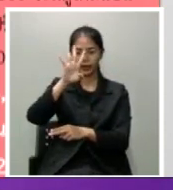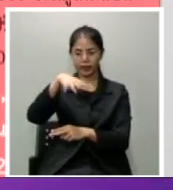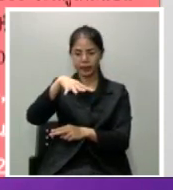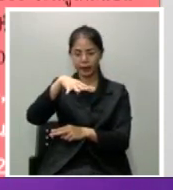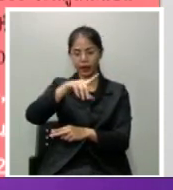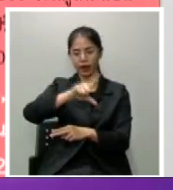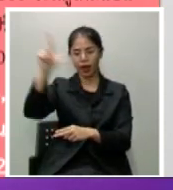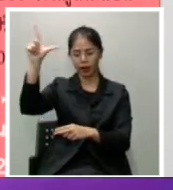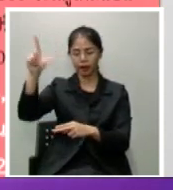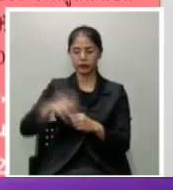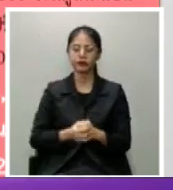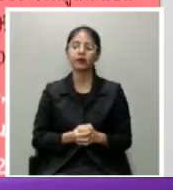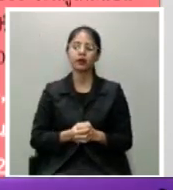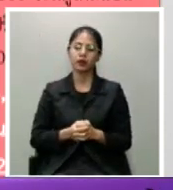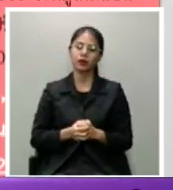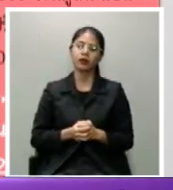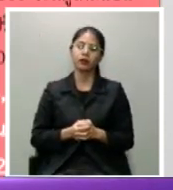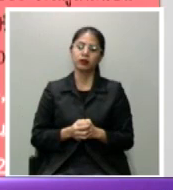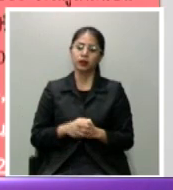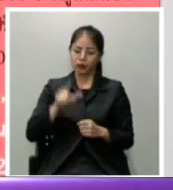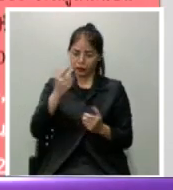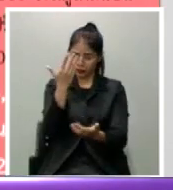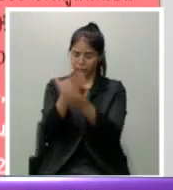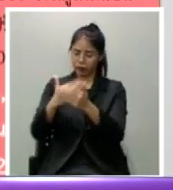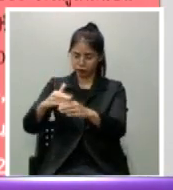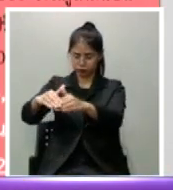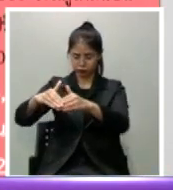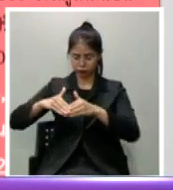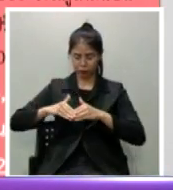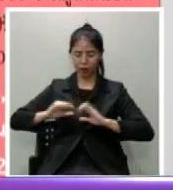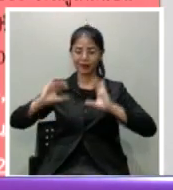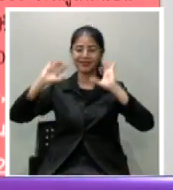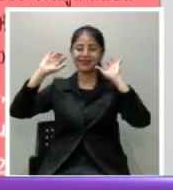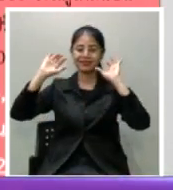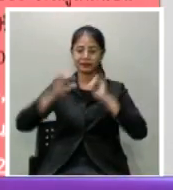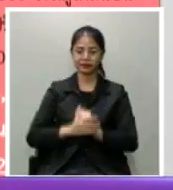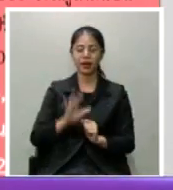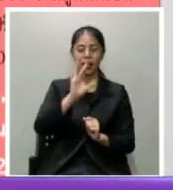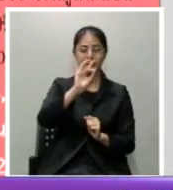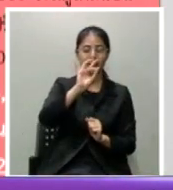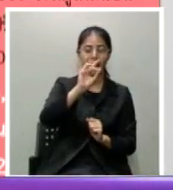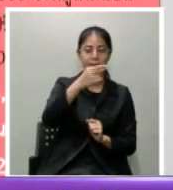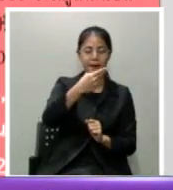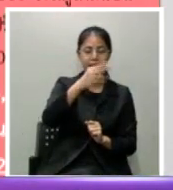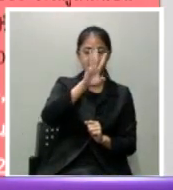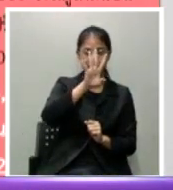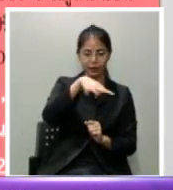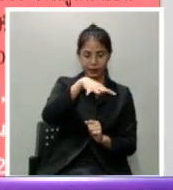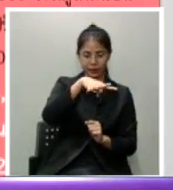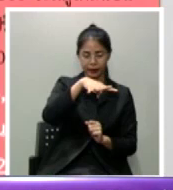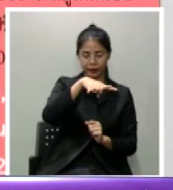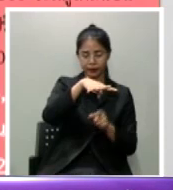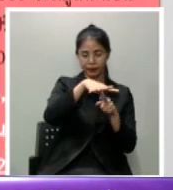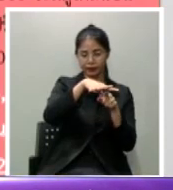านบาทเข้ารัฐนะเนี่ย แต่ไอ้ 84,000 ล้านที่เข้ารัฐเนี่